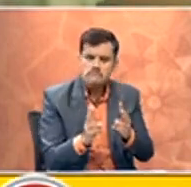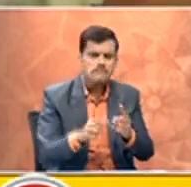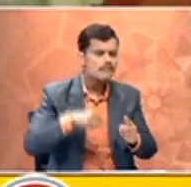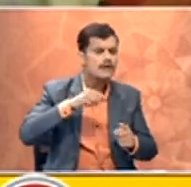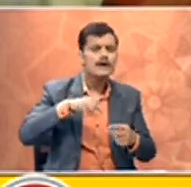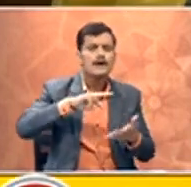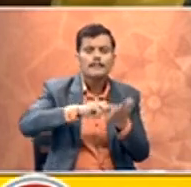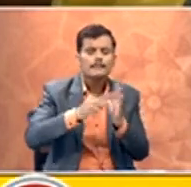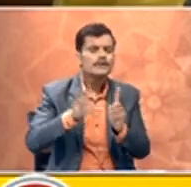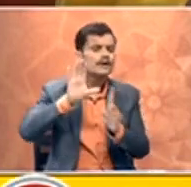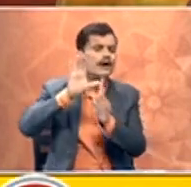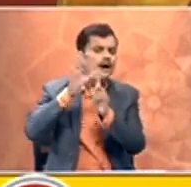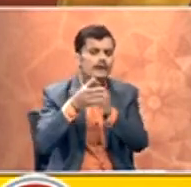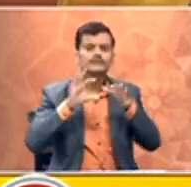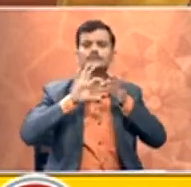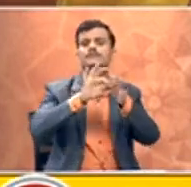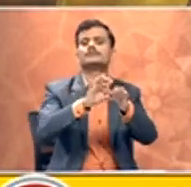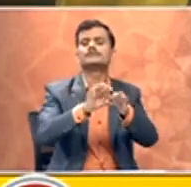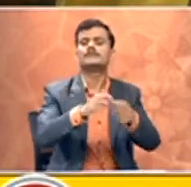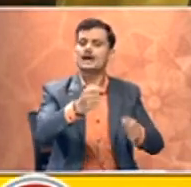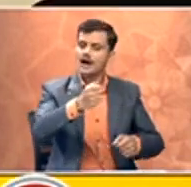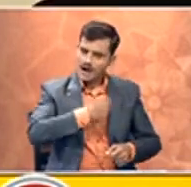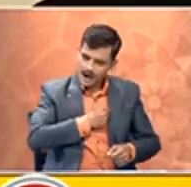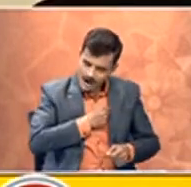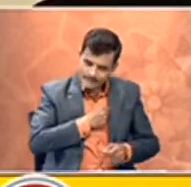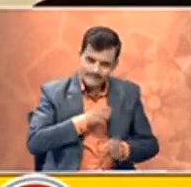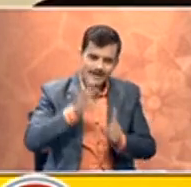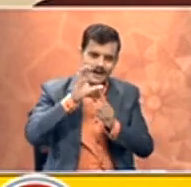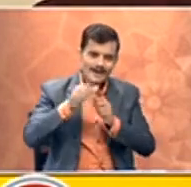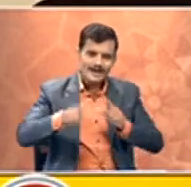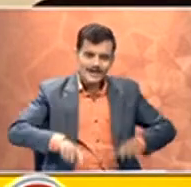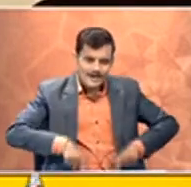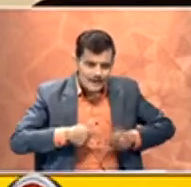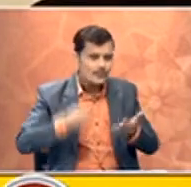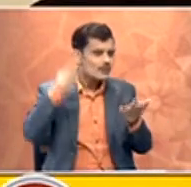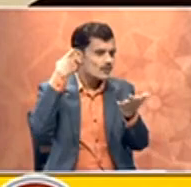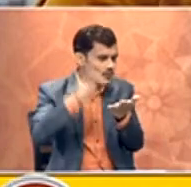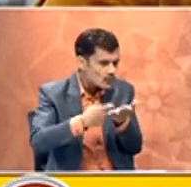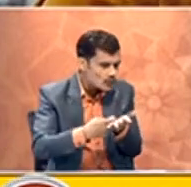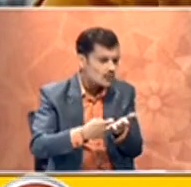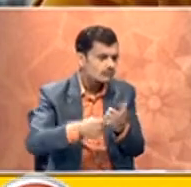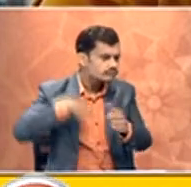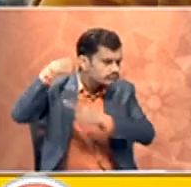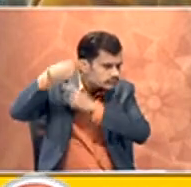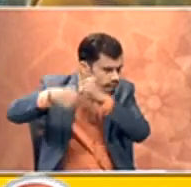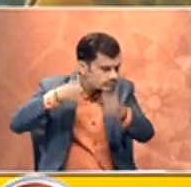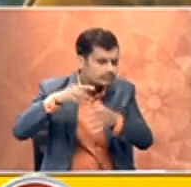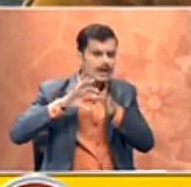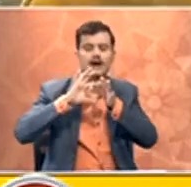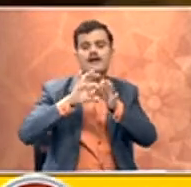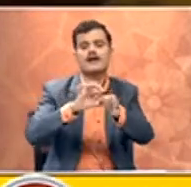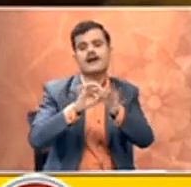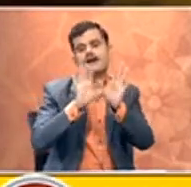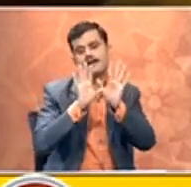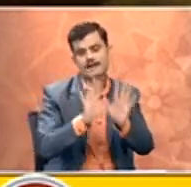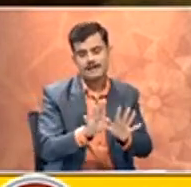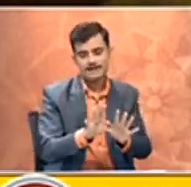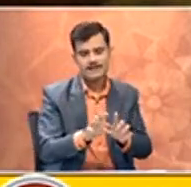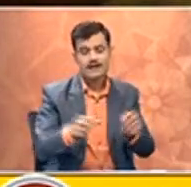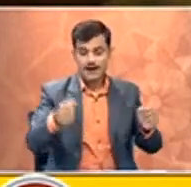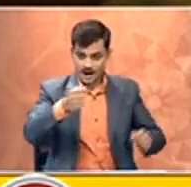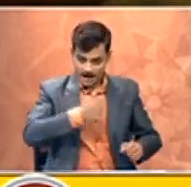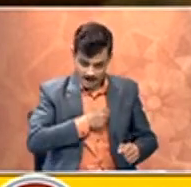संस्कृति से जुड़ जाते हैं, अपने संस्कारों से जुड़ जाते हैं, अपनी परंपरा से जुड़ जाते हैं,